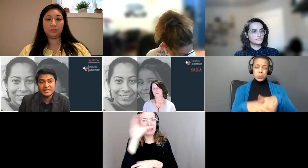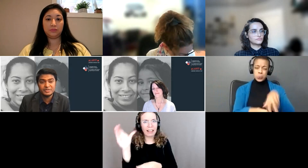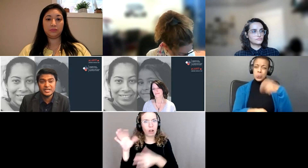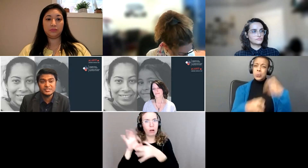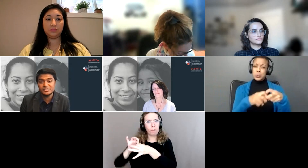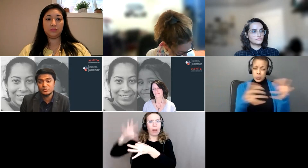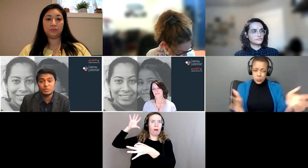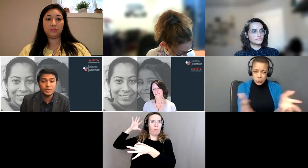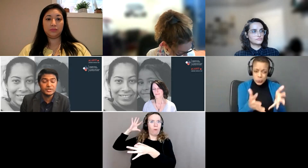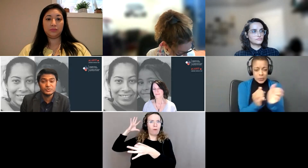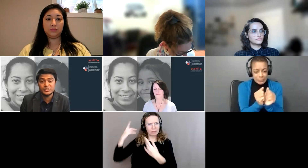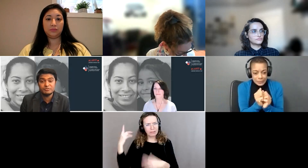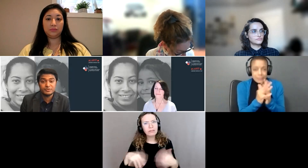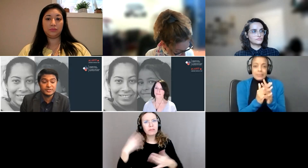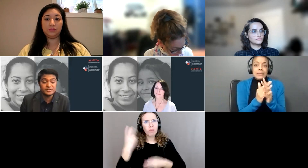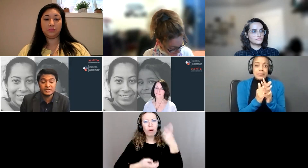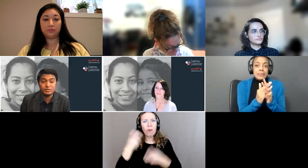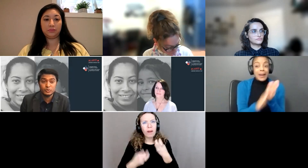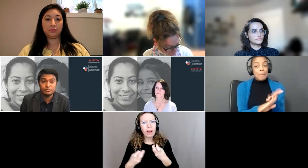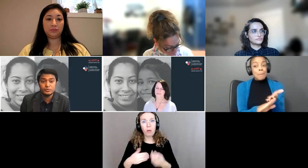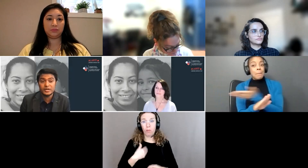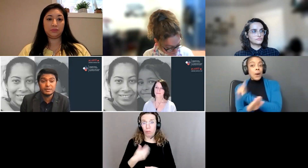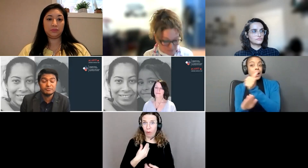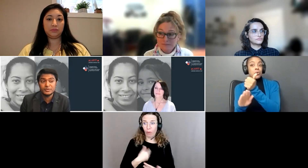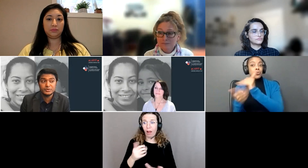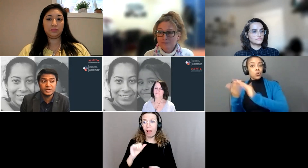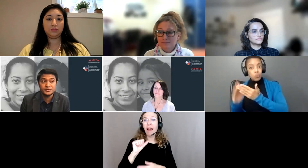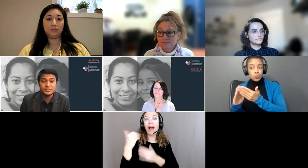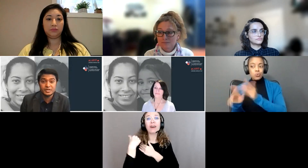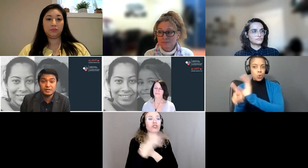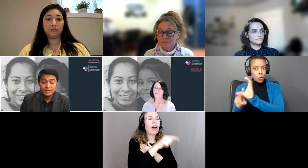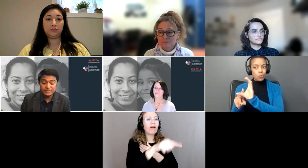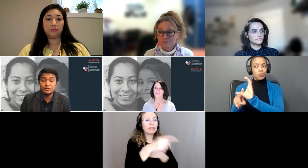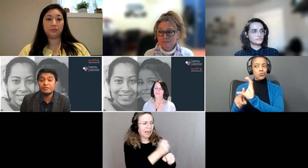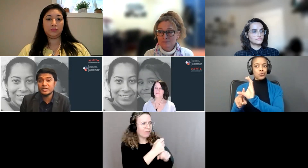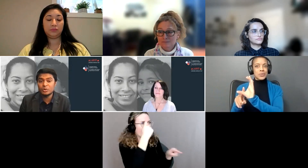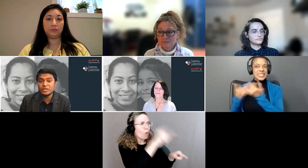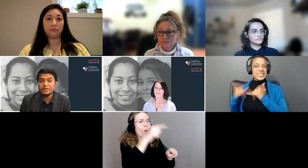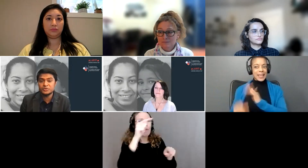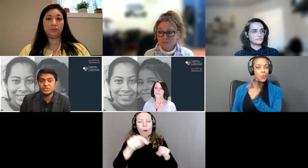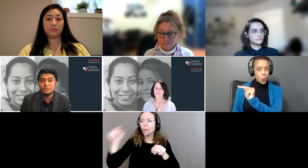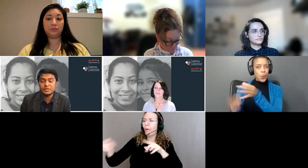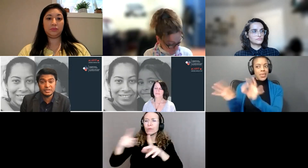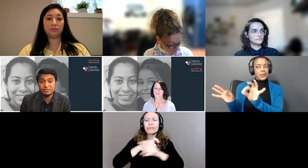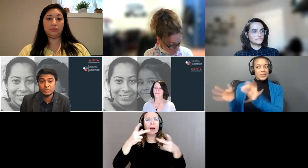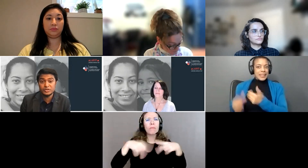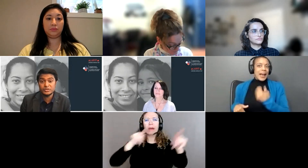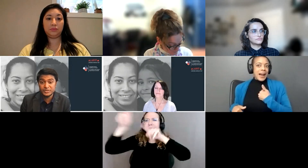que toutes les agences qui travaillent avec différents groupes et qui viennent de différents pays, ils ont